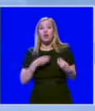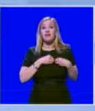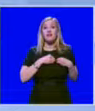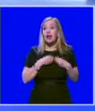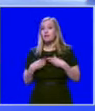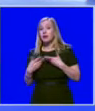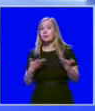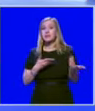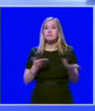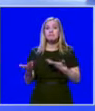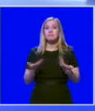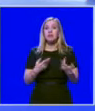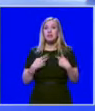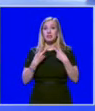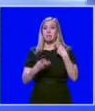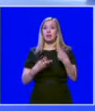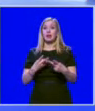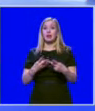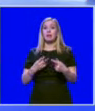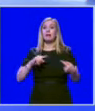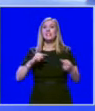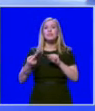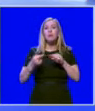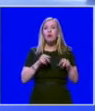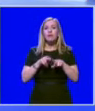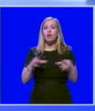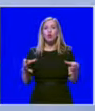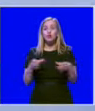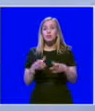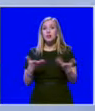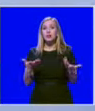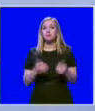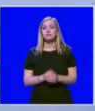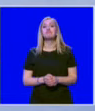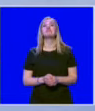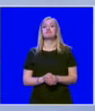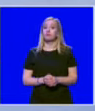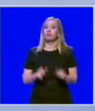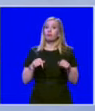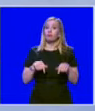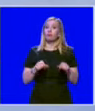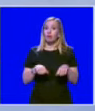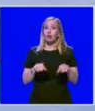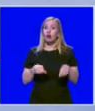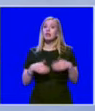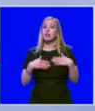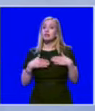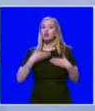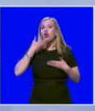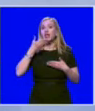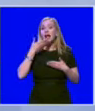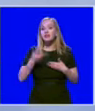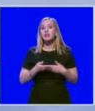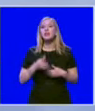особено спора и скандалите, които имахте в Народното събрание? Ами днес имаше едно знаково изказване госпожа